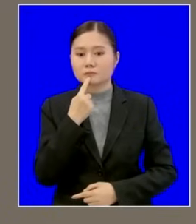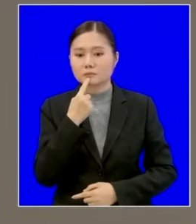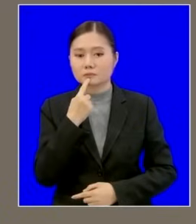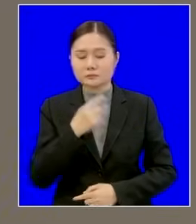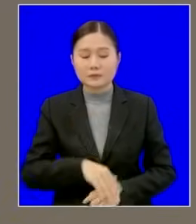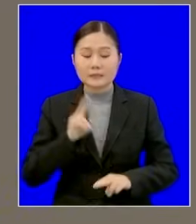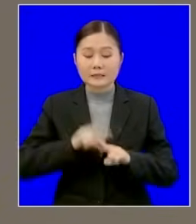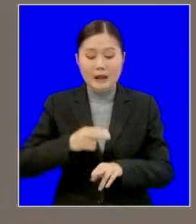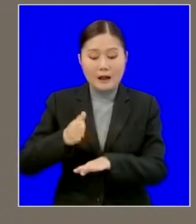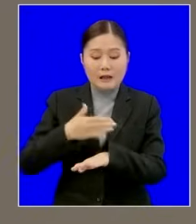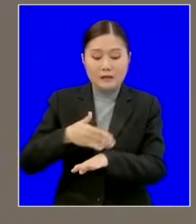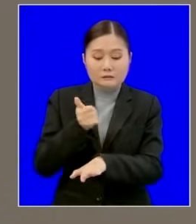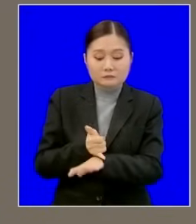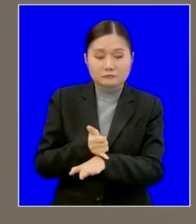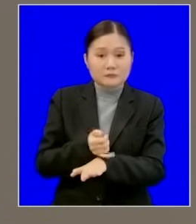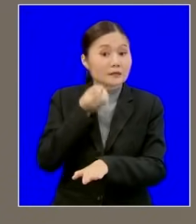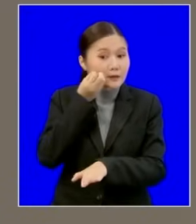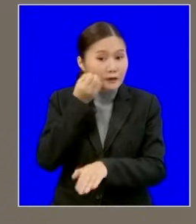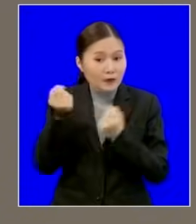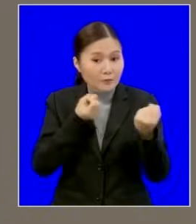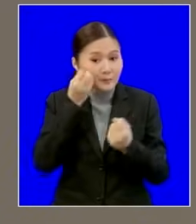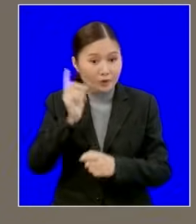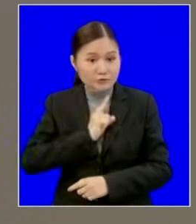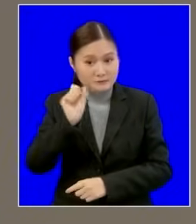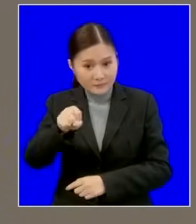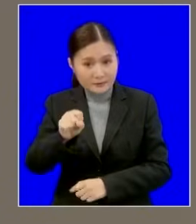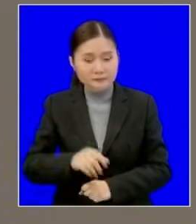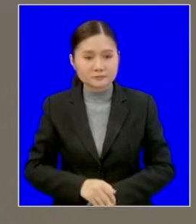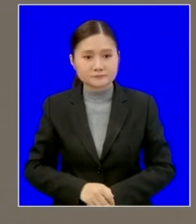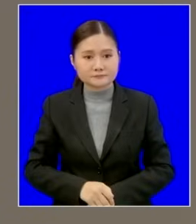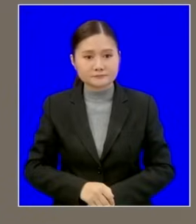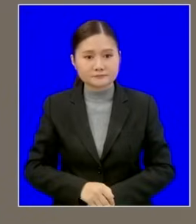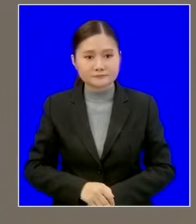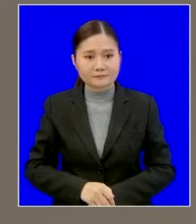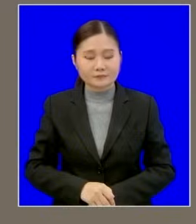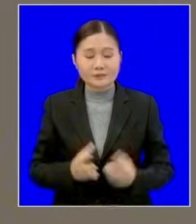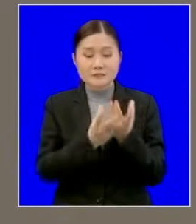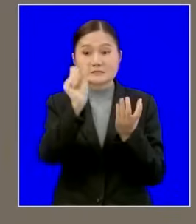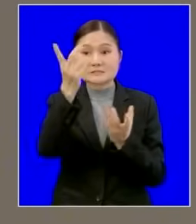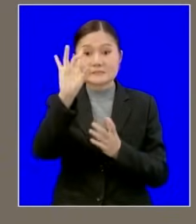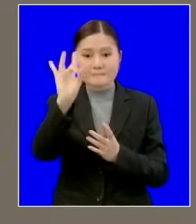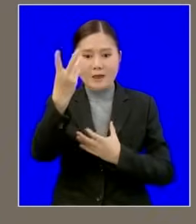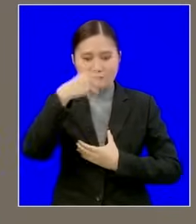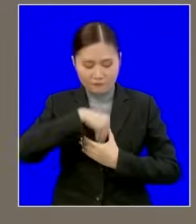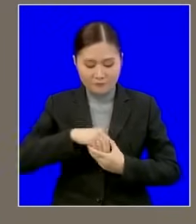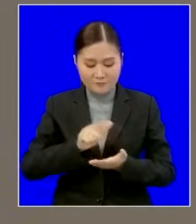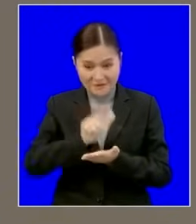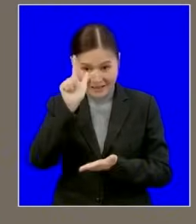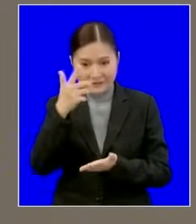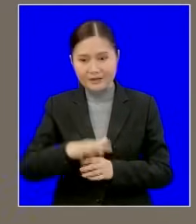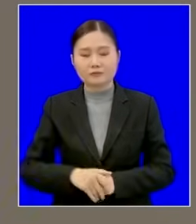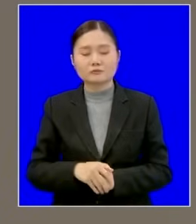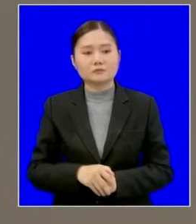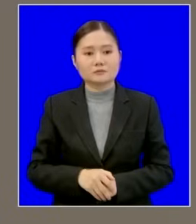ยู่เบาะหลัง นี่เธอขับรถกลับมาบ้านคนเดียวใช่ไหม หลังจากที่เธอลาศีล8แล้วนะฮะเหตุการณ์เกิดขึ้น12ตุลาค